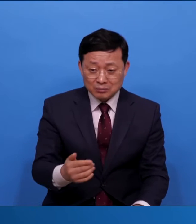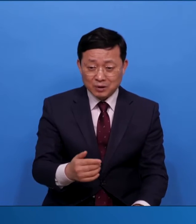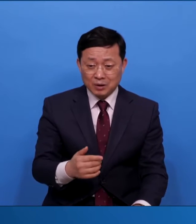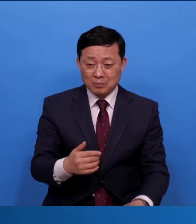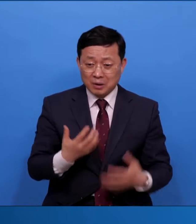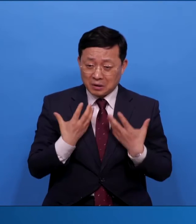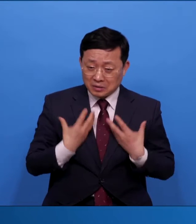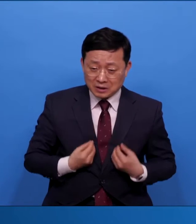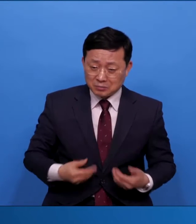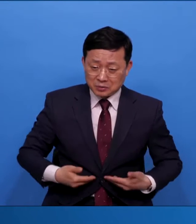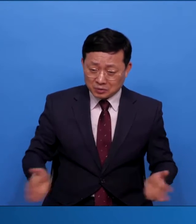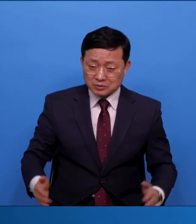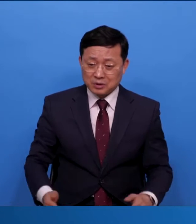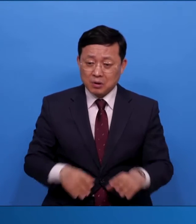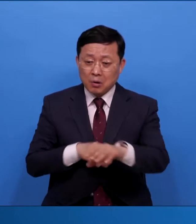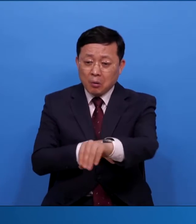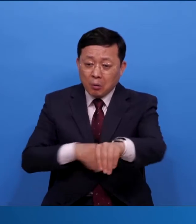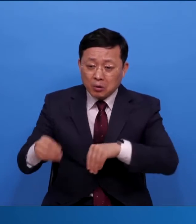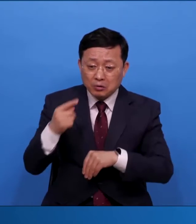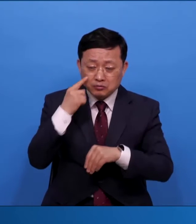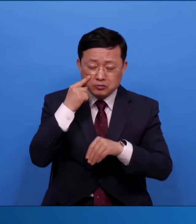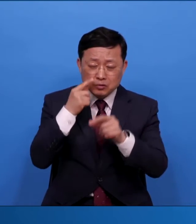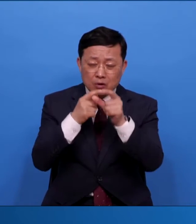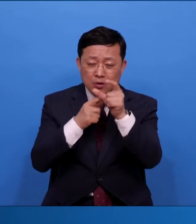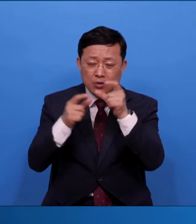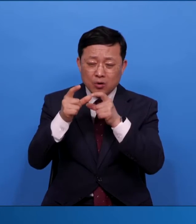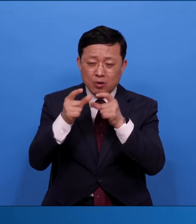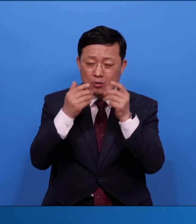마시고 오히려 눈을 떼야 됩니다.